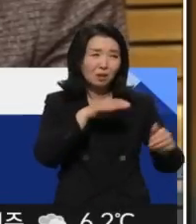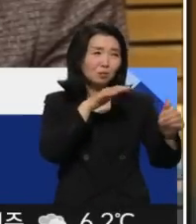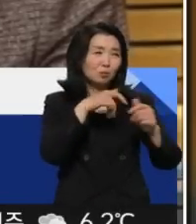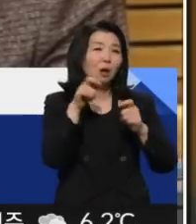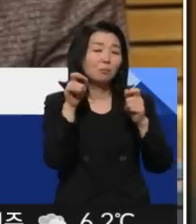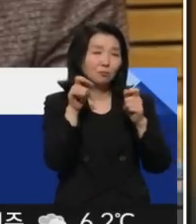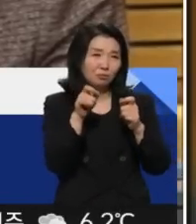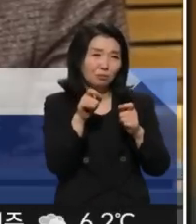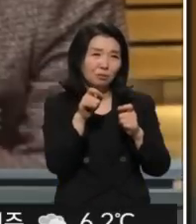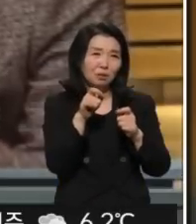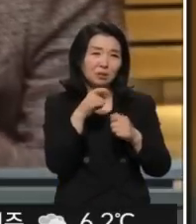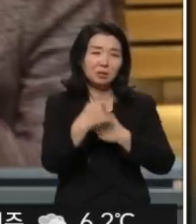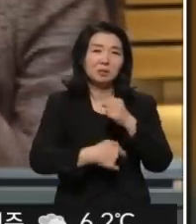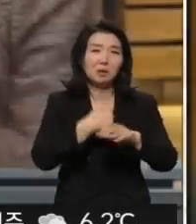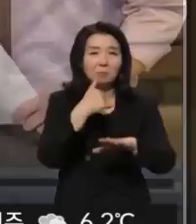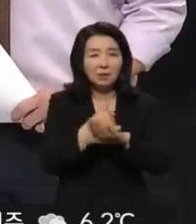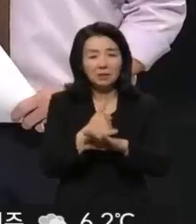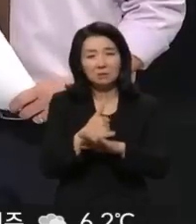연말 연초겠죠.